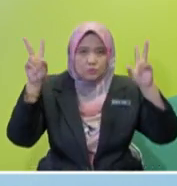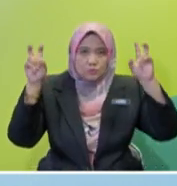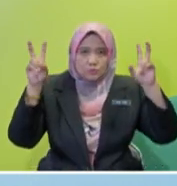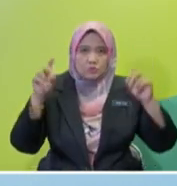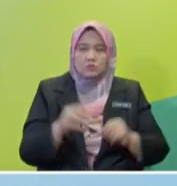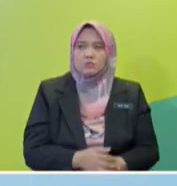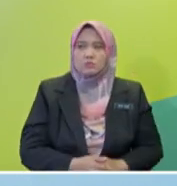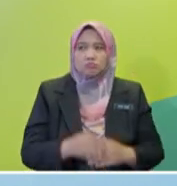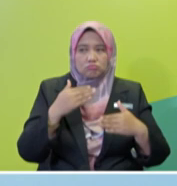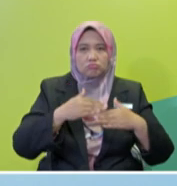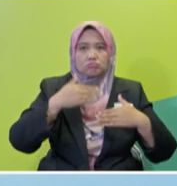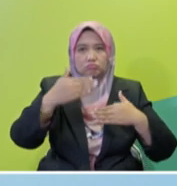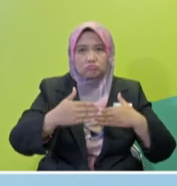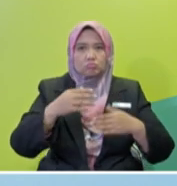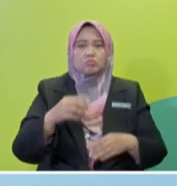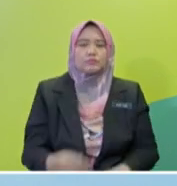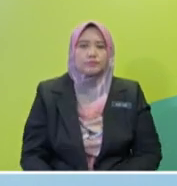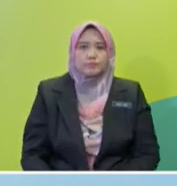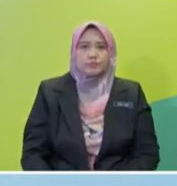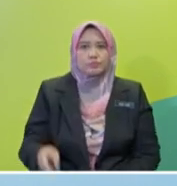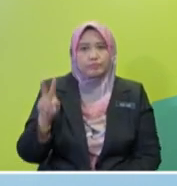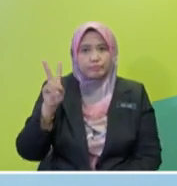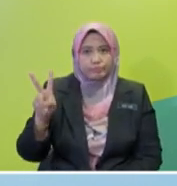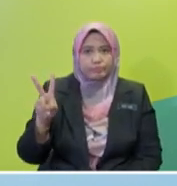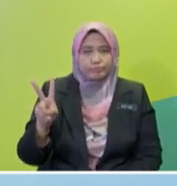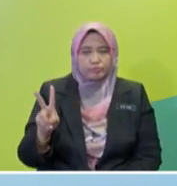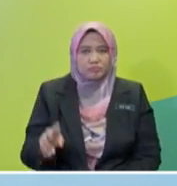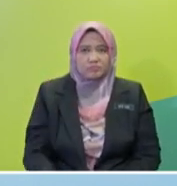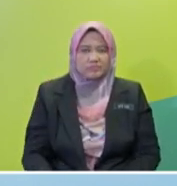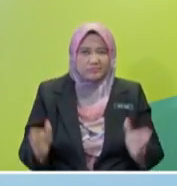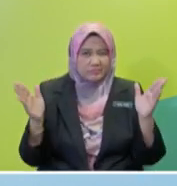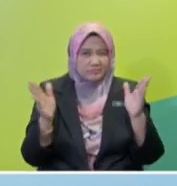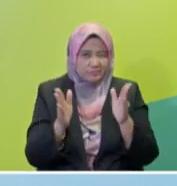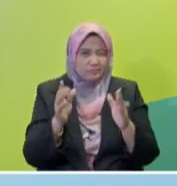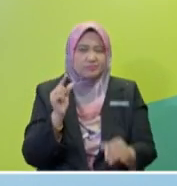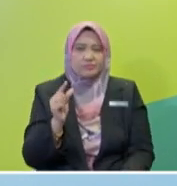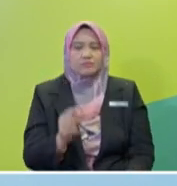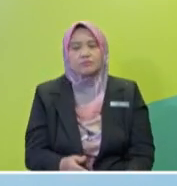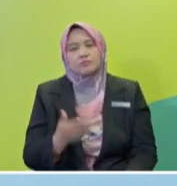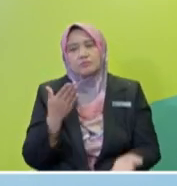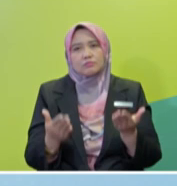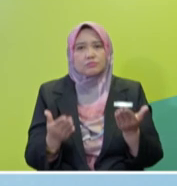heading 2 heading 2 ini lebih kecil sedikit masih lagi sesuai untuk mungkin